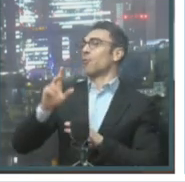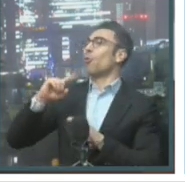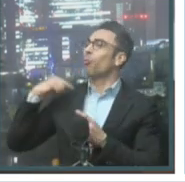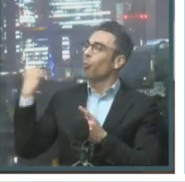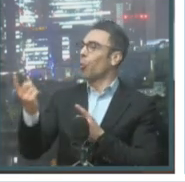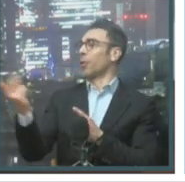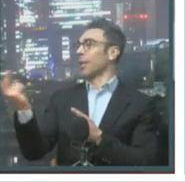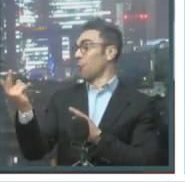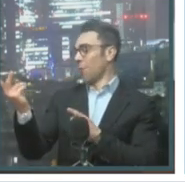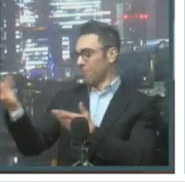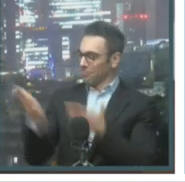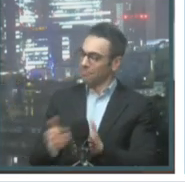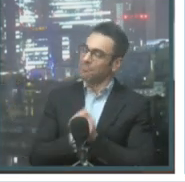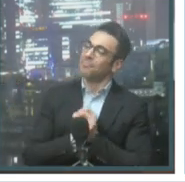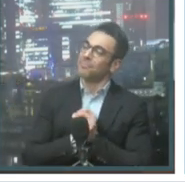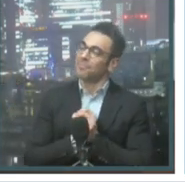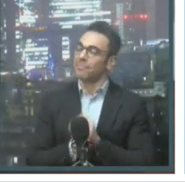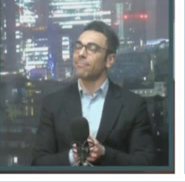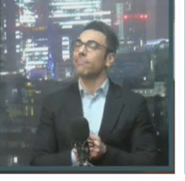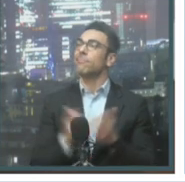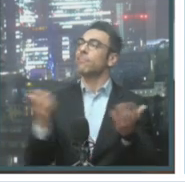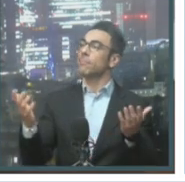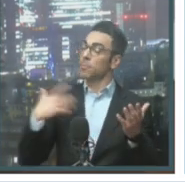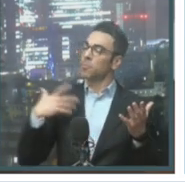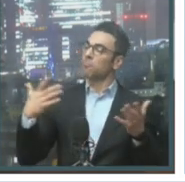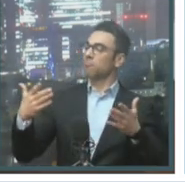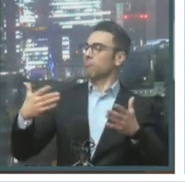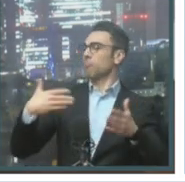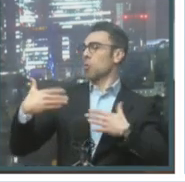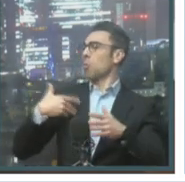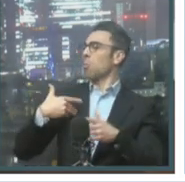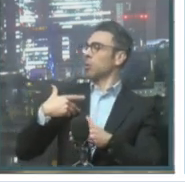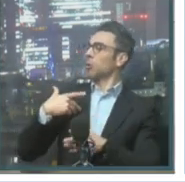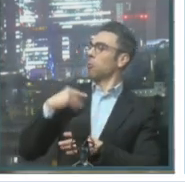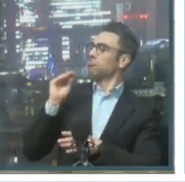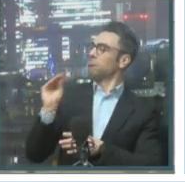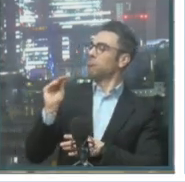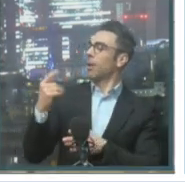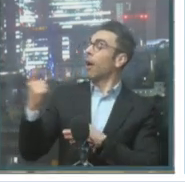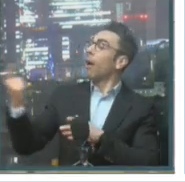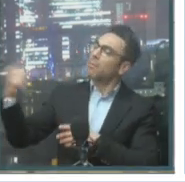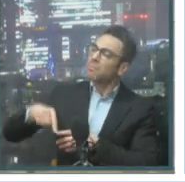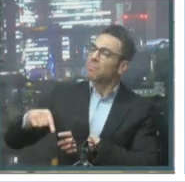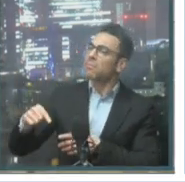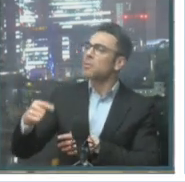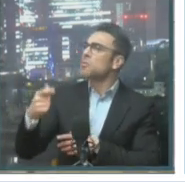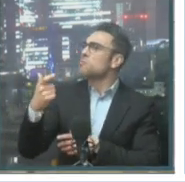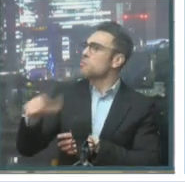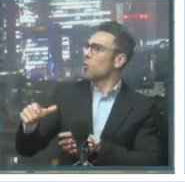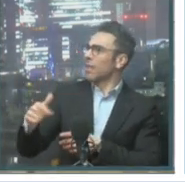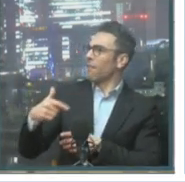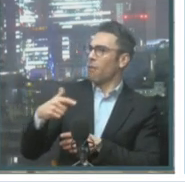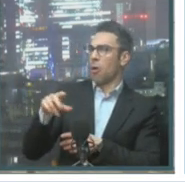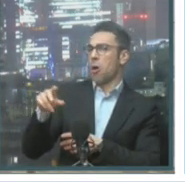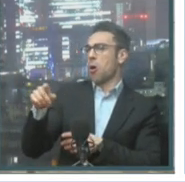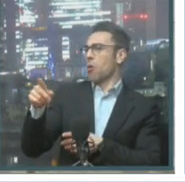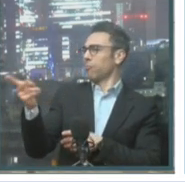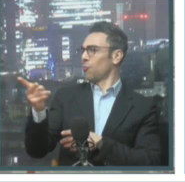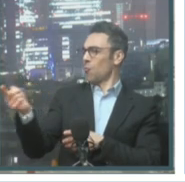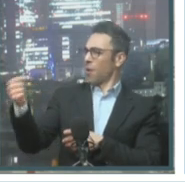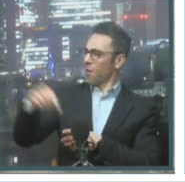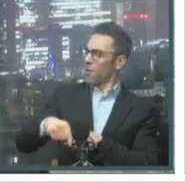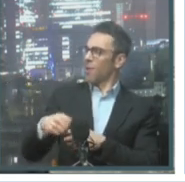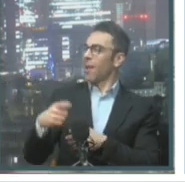e due allora incominciamo subito perché sono qui ospiti con noi i due